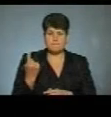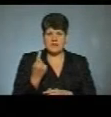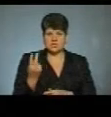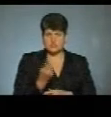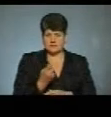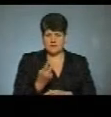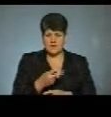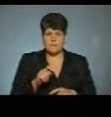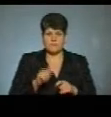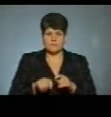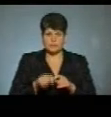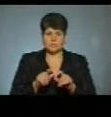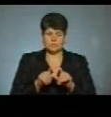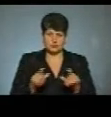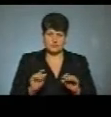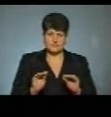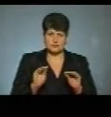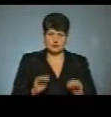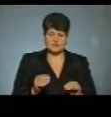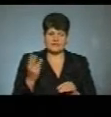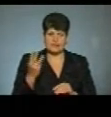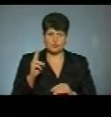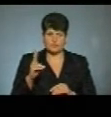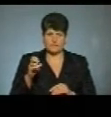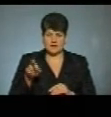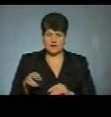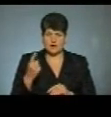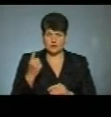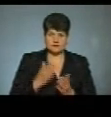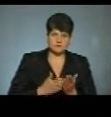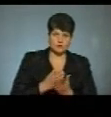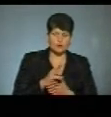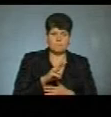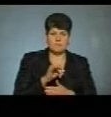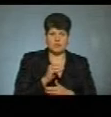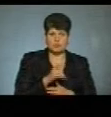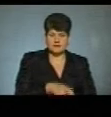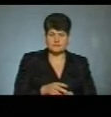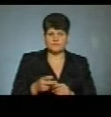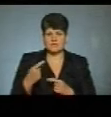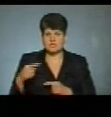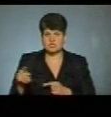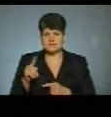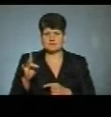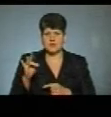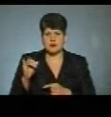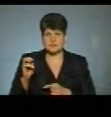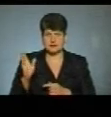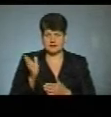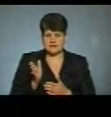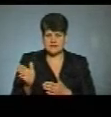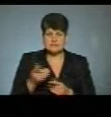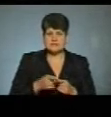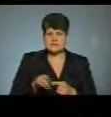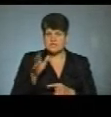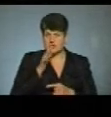два контрольно-пропускні пункти встановили 3 квітня, один на Миколинецькій вулиці, інший поблизу Збаразького кільця. За цей